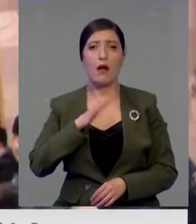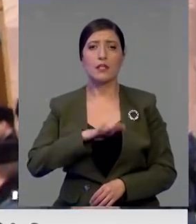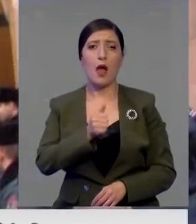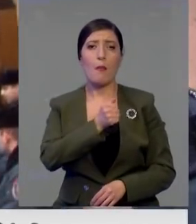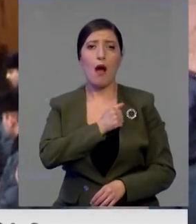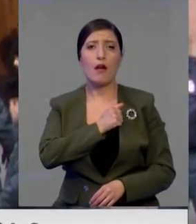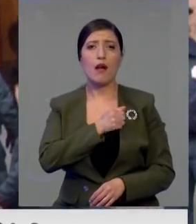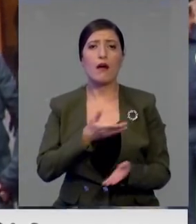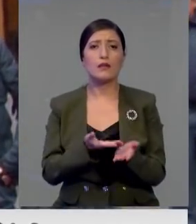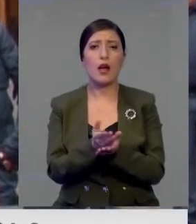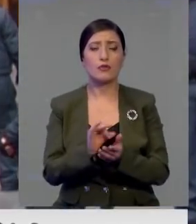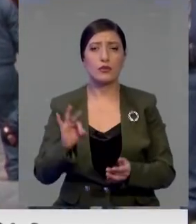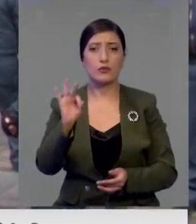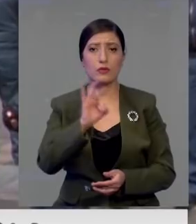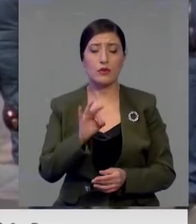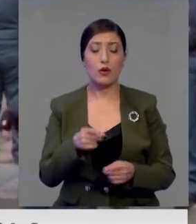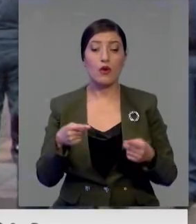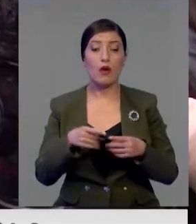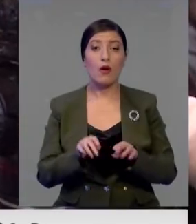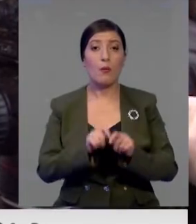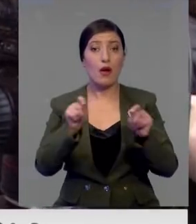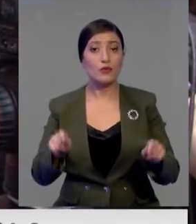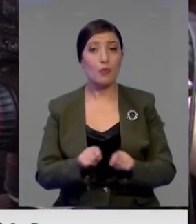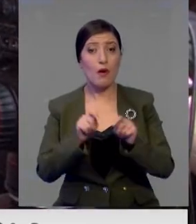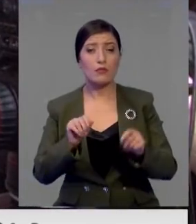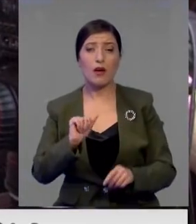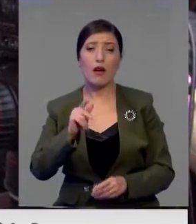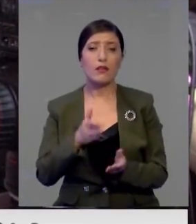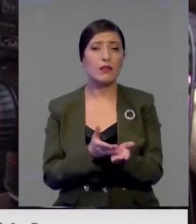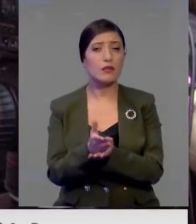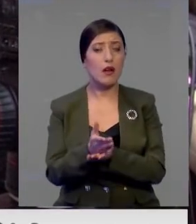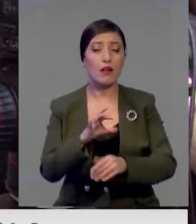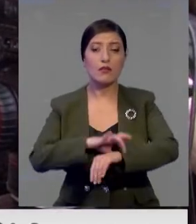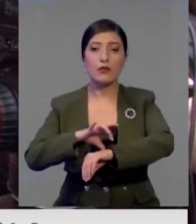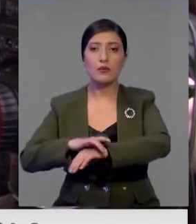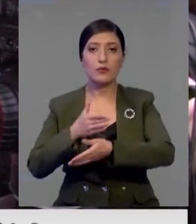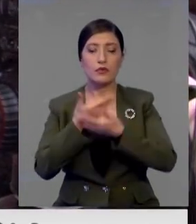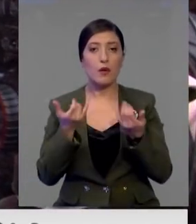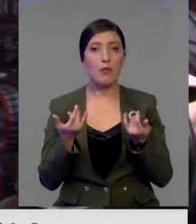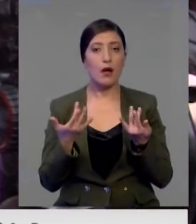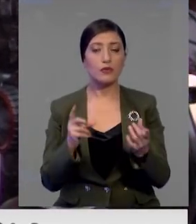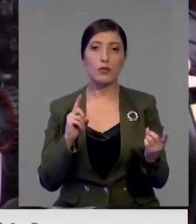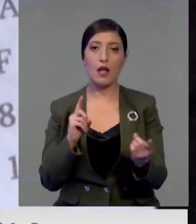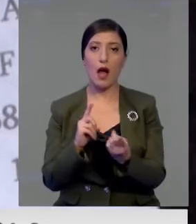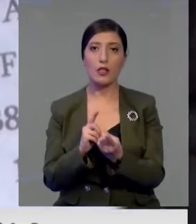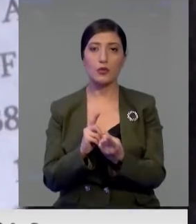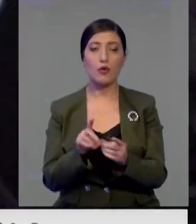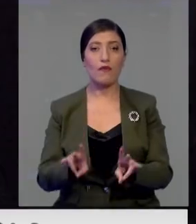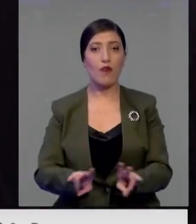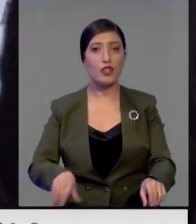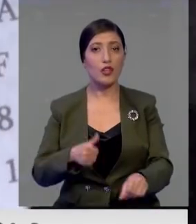հարուցված քրեական գործերը կասեցնում ու վերաբացում են, բայց տարիներ շարունակ ոչինչ չի բացահայտվում։ Պահանջում են հանդիպում վարչապետի կամ նրա